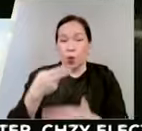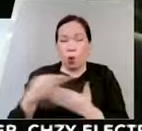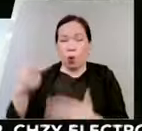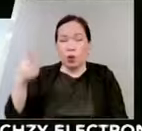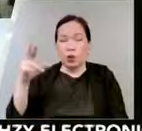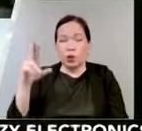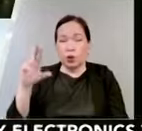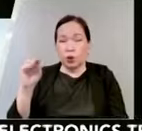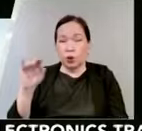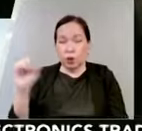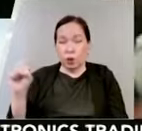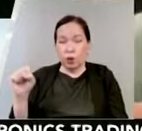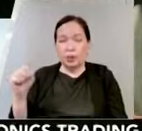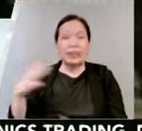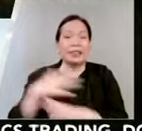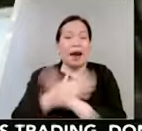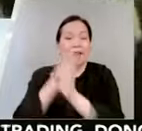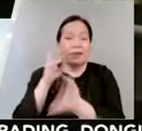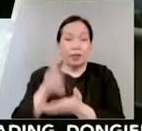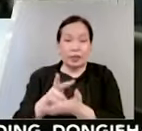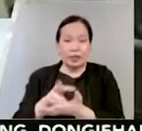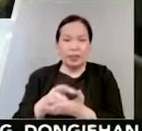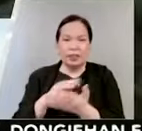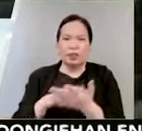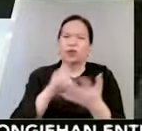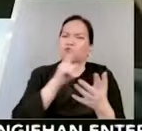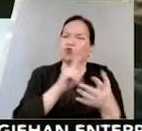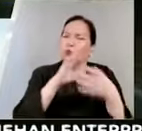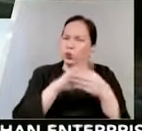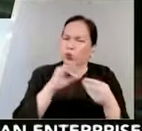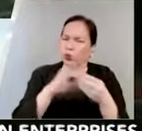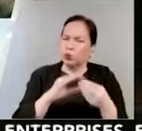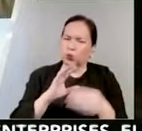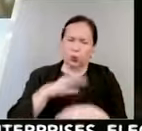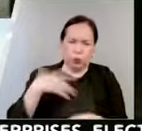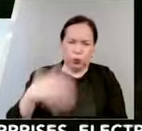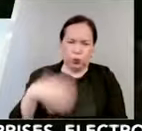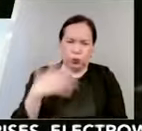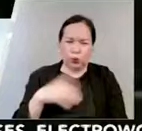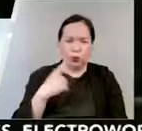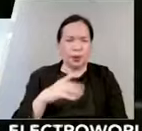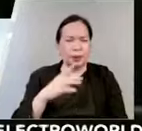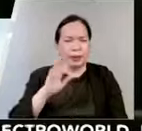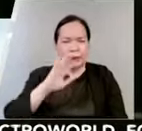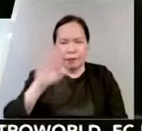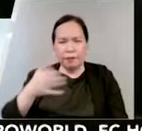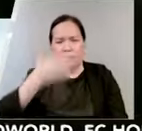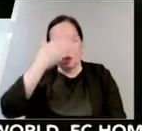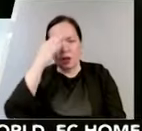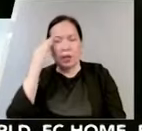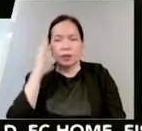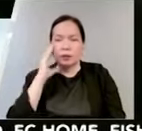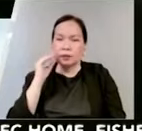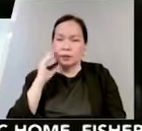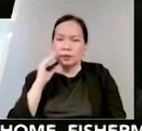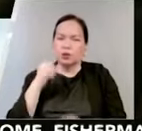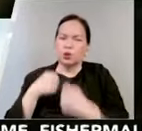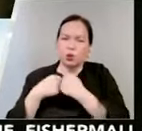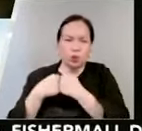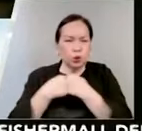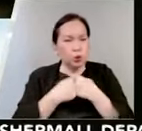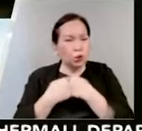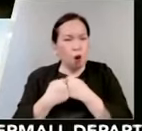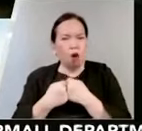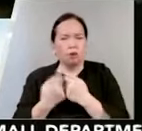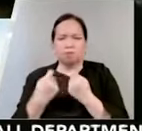City. Hitik sa kwento ng buhay, hindi makakalimutang karanasan, pakikibaka, pagbangon, aral at